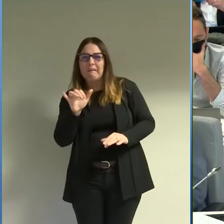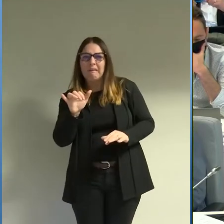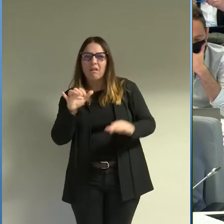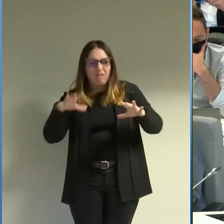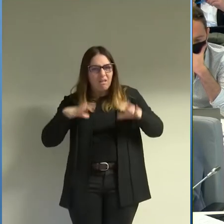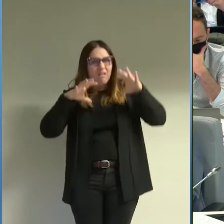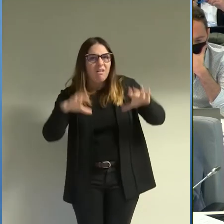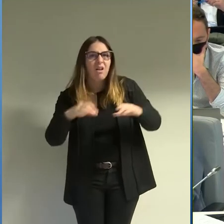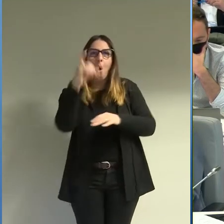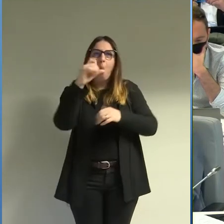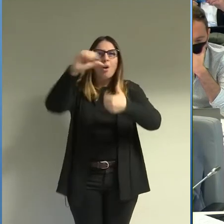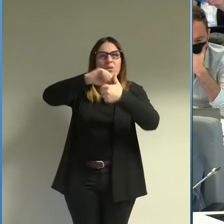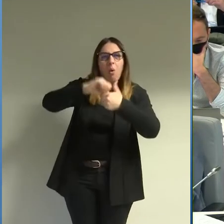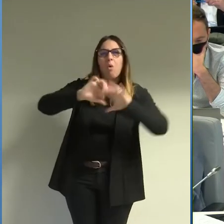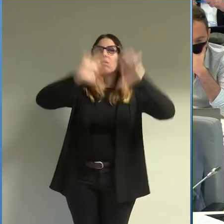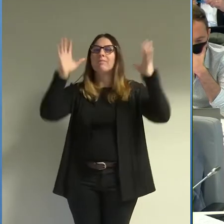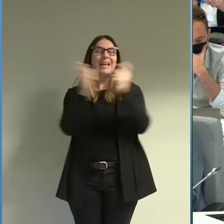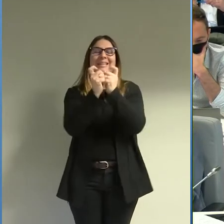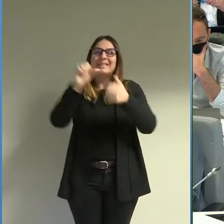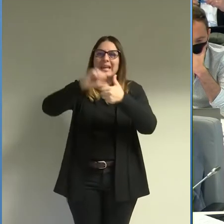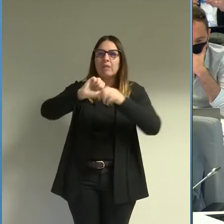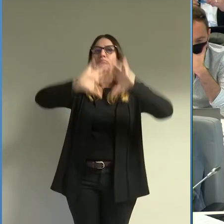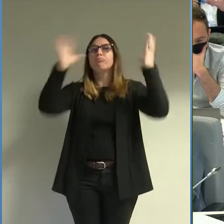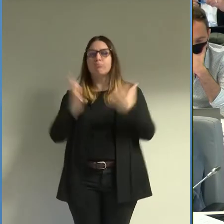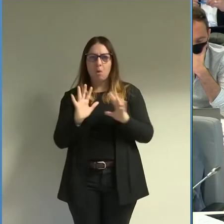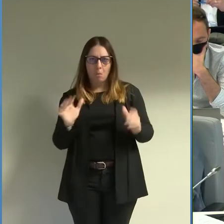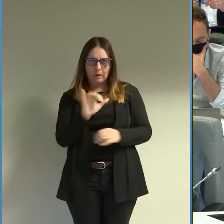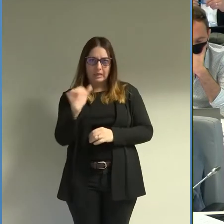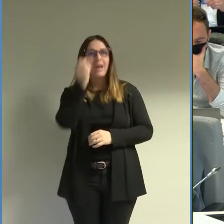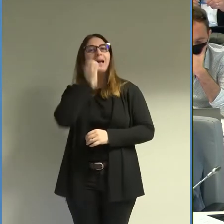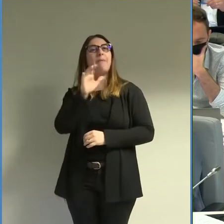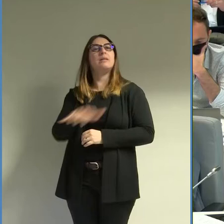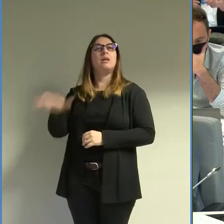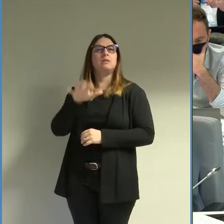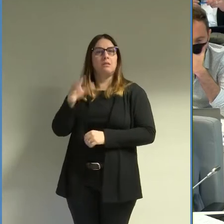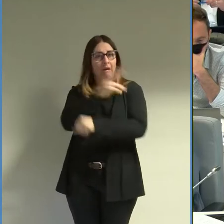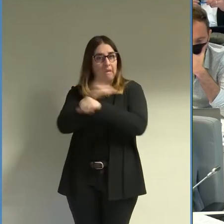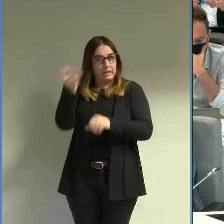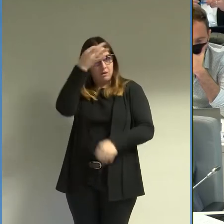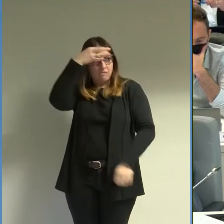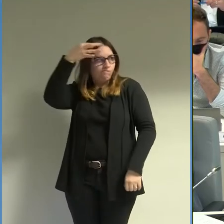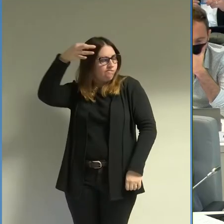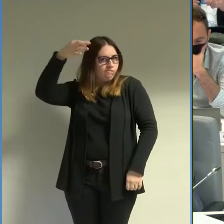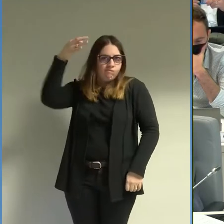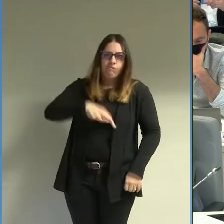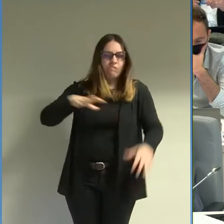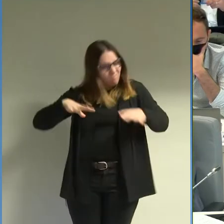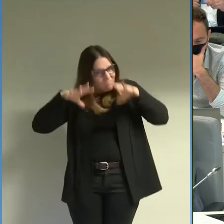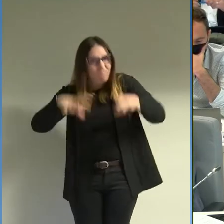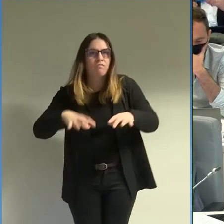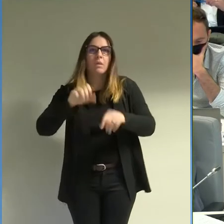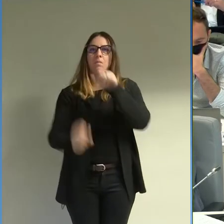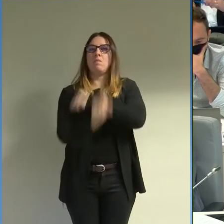dans l'hydroélectricité les capitalistes c'est à l'époque une prise de risque considérable que d'investir dans cette innovation